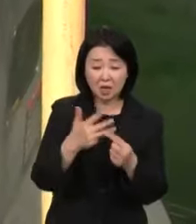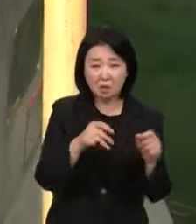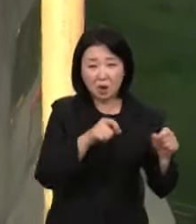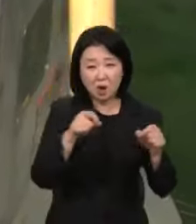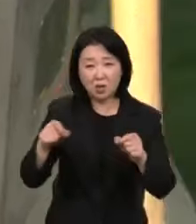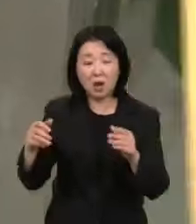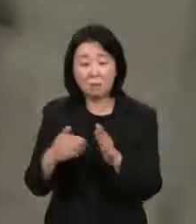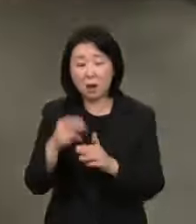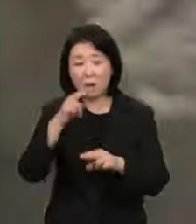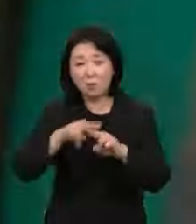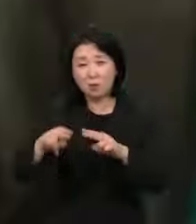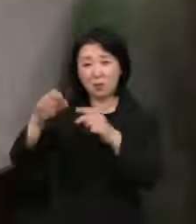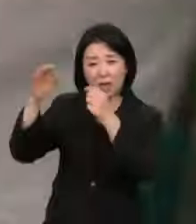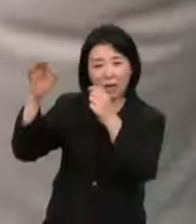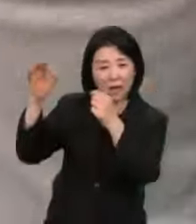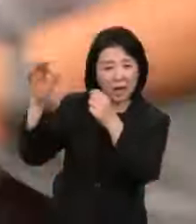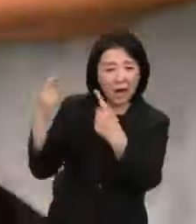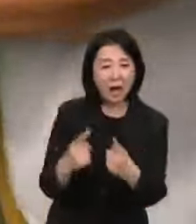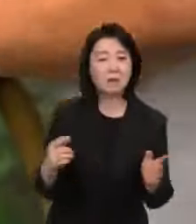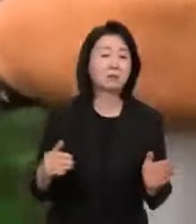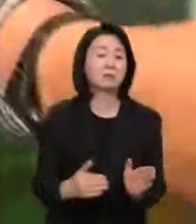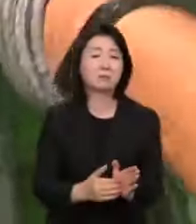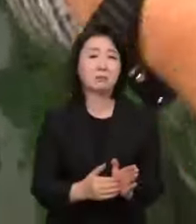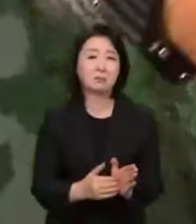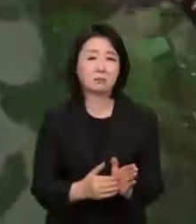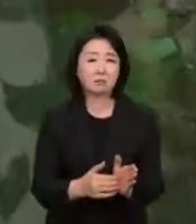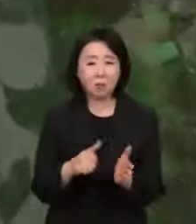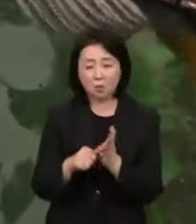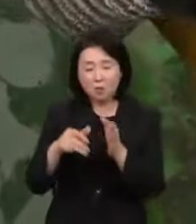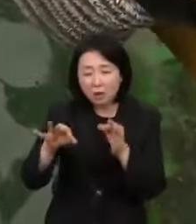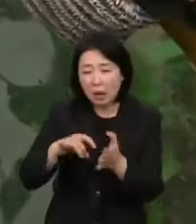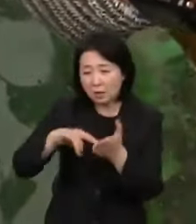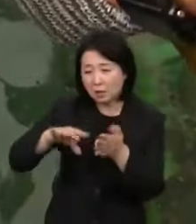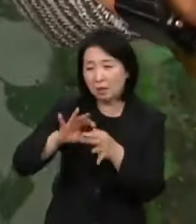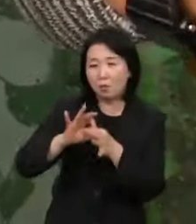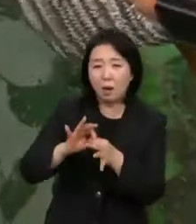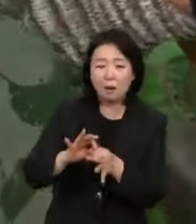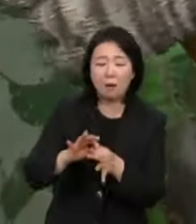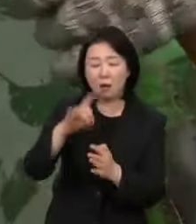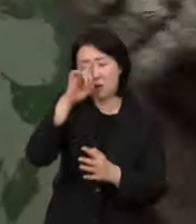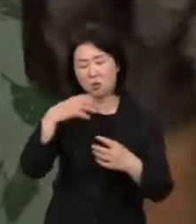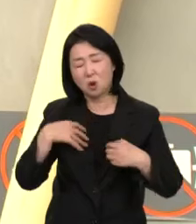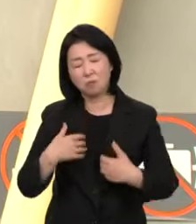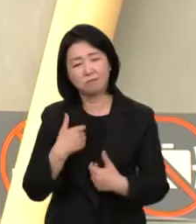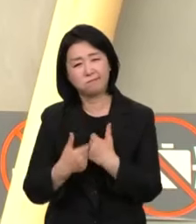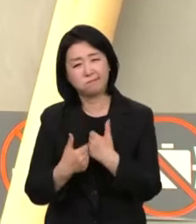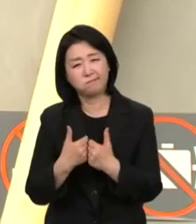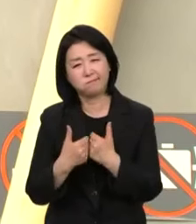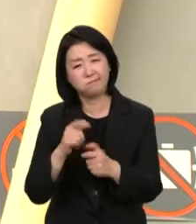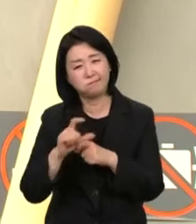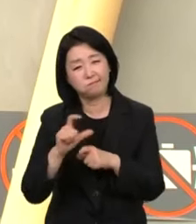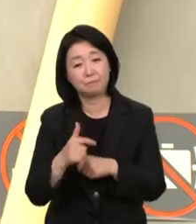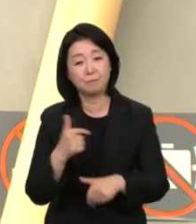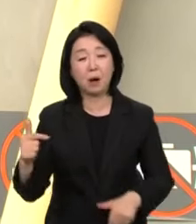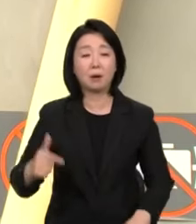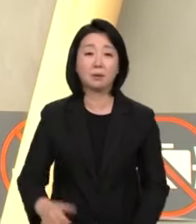연장했던 유류세 인하 조치가 끝나는데 물가와 세수 관리 사이에서 정부 고민도 깊어질